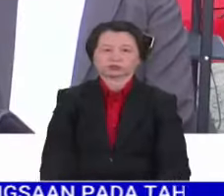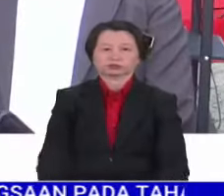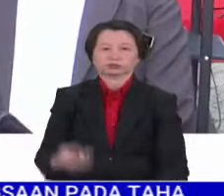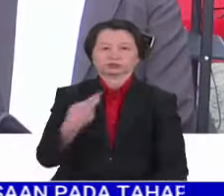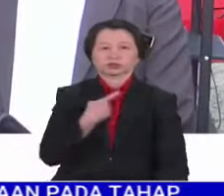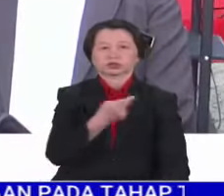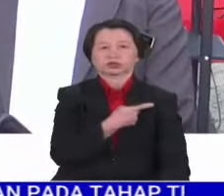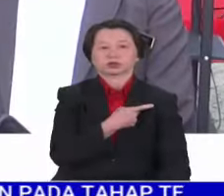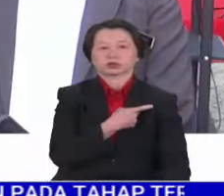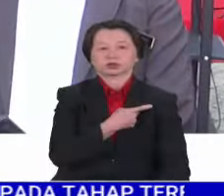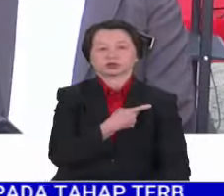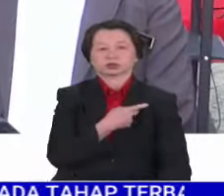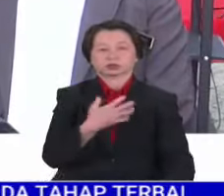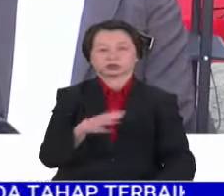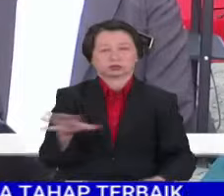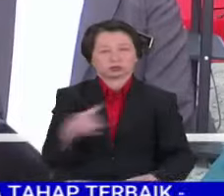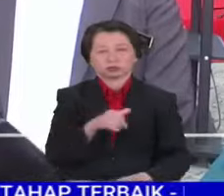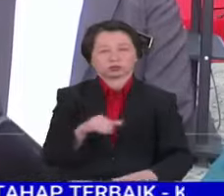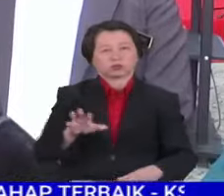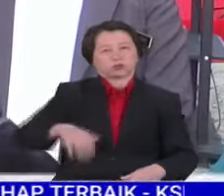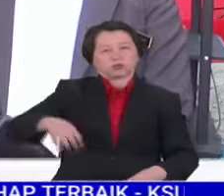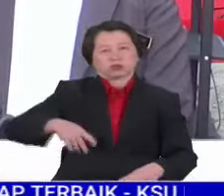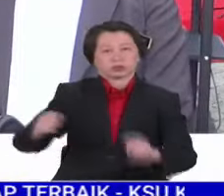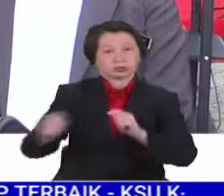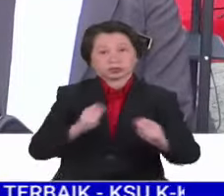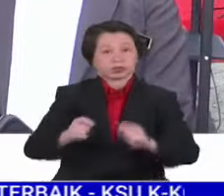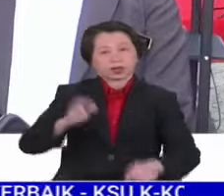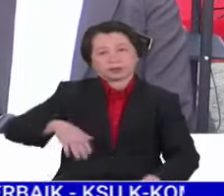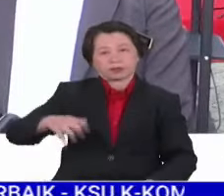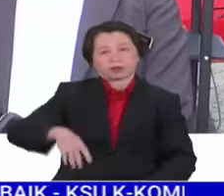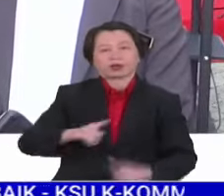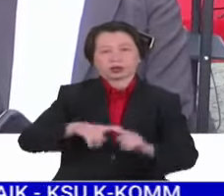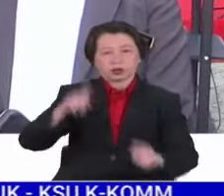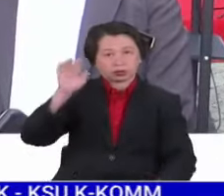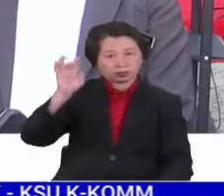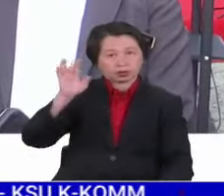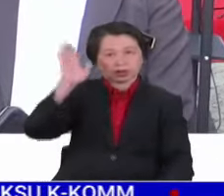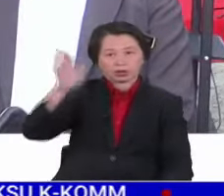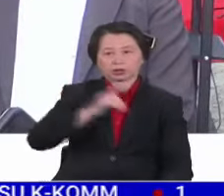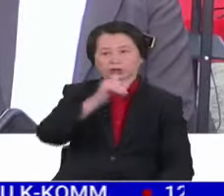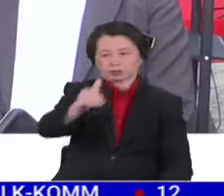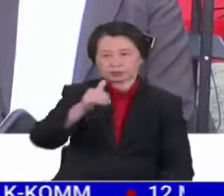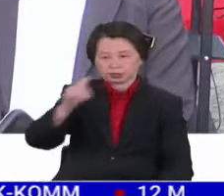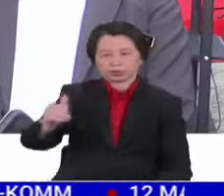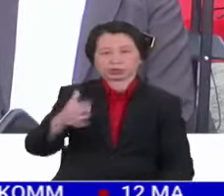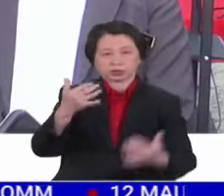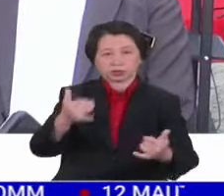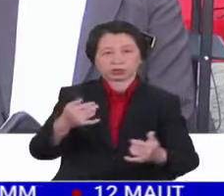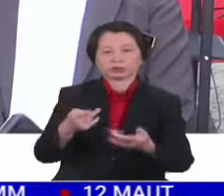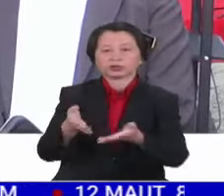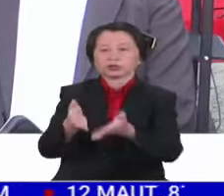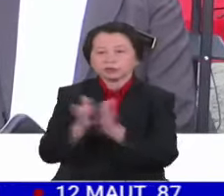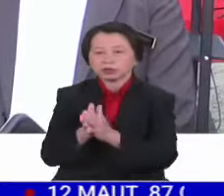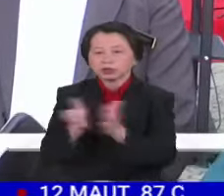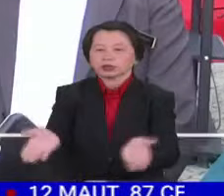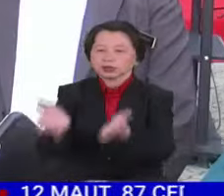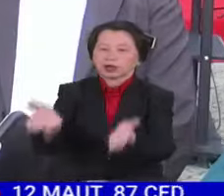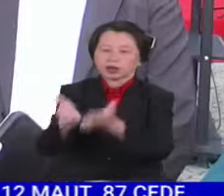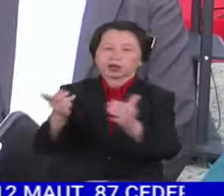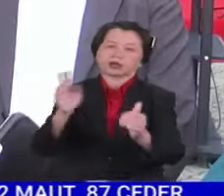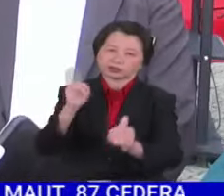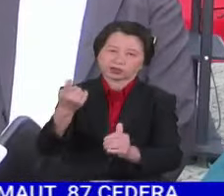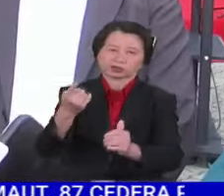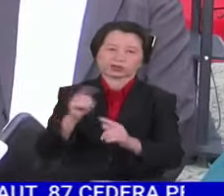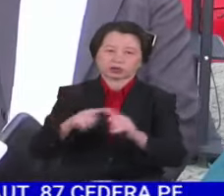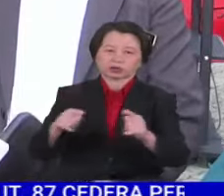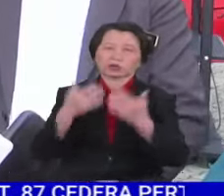Kita belum ambil apa-apa tindakan, tetapi insyaAllah untuk tahun-tahun yang akan datang kita akan pergi ke arah itu. Sekarang ini kita minta menggalakkan sahaja.